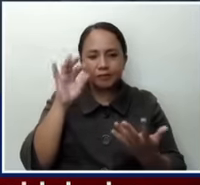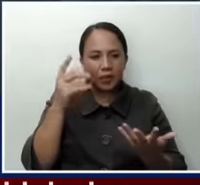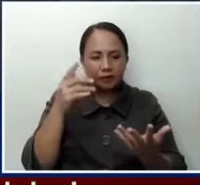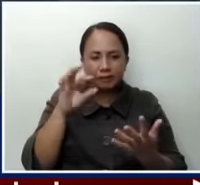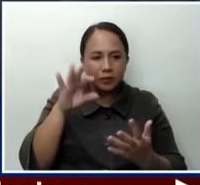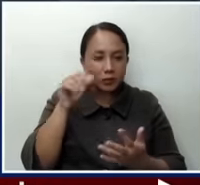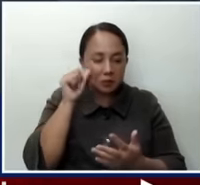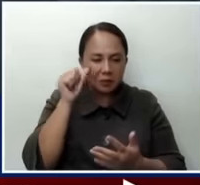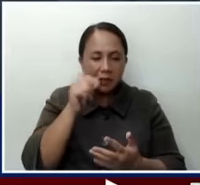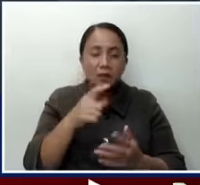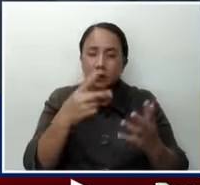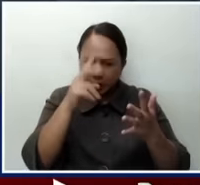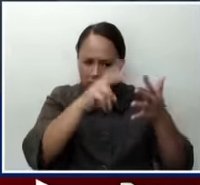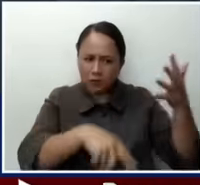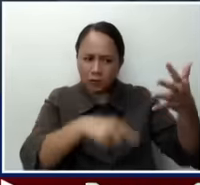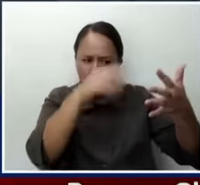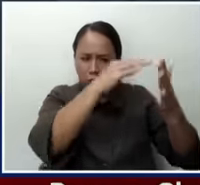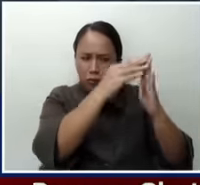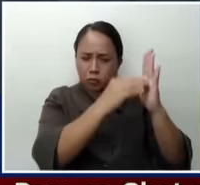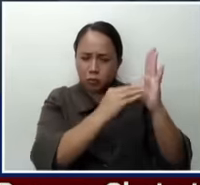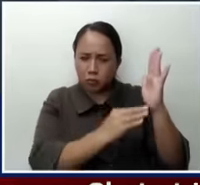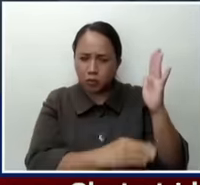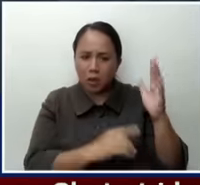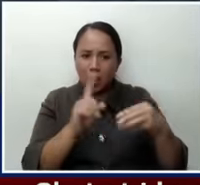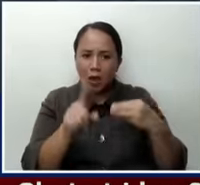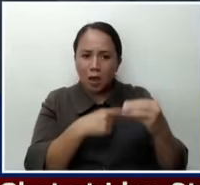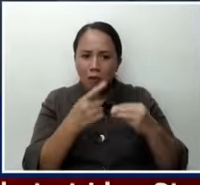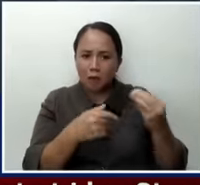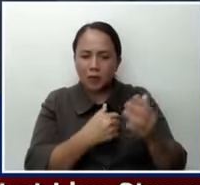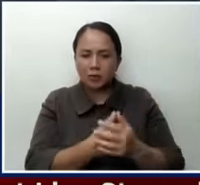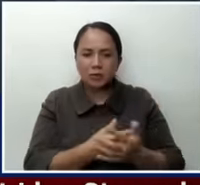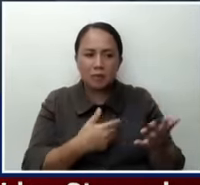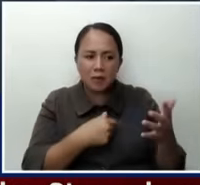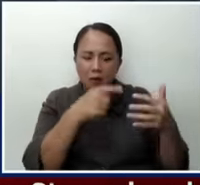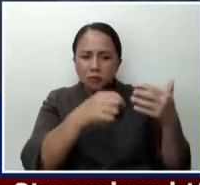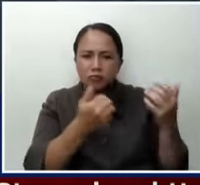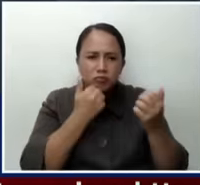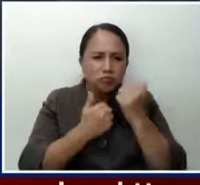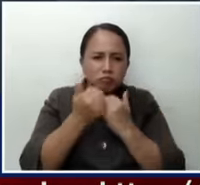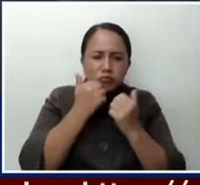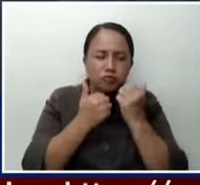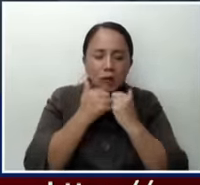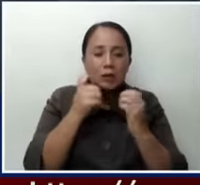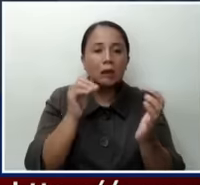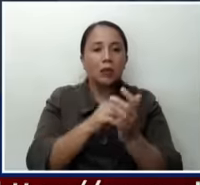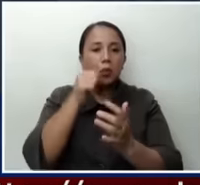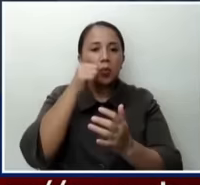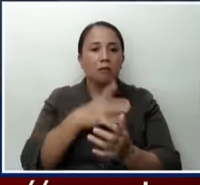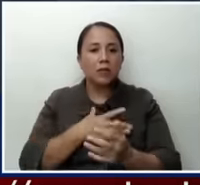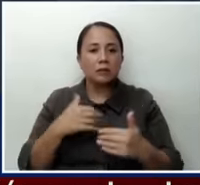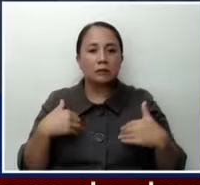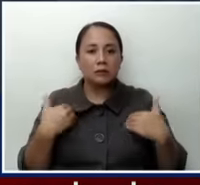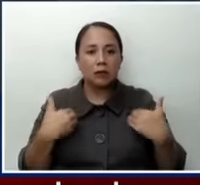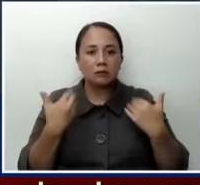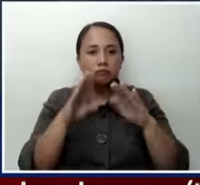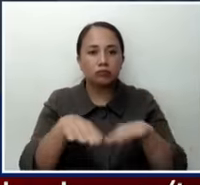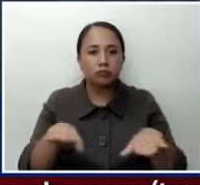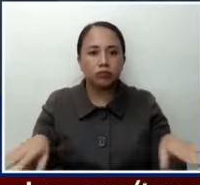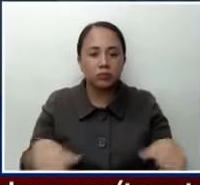dinidinig. Ito po ay tungkol sa mga grievous offenses laban sa mga babae at menor de edad sa kamay